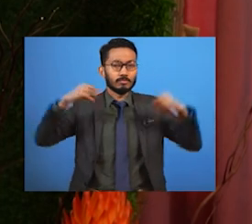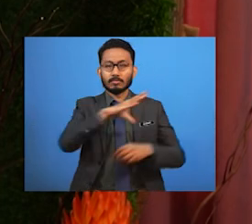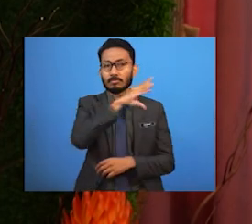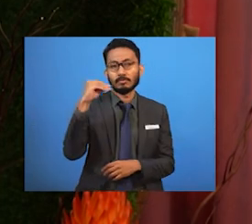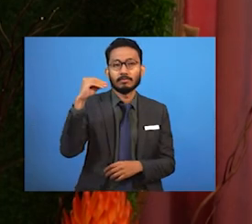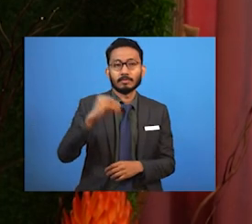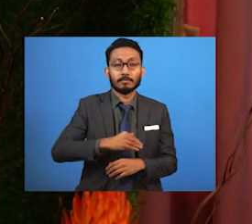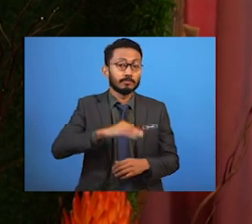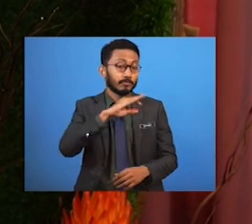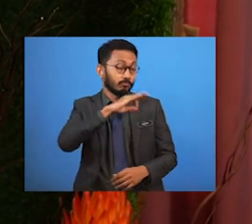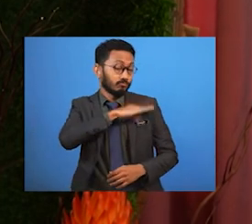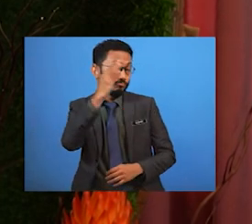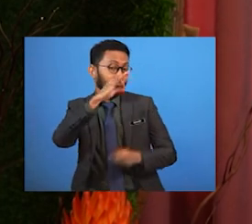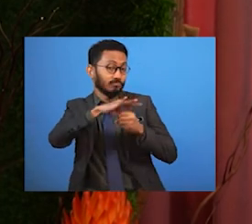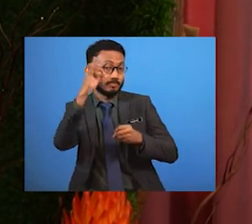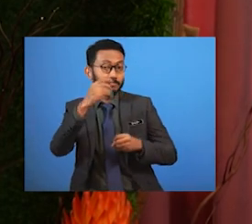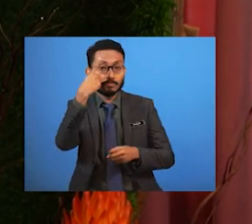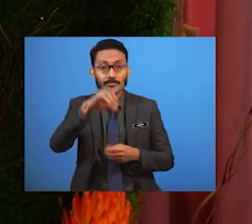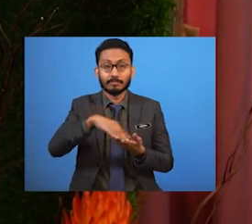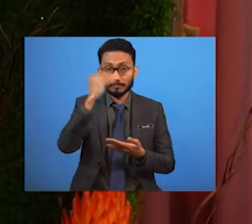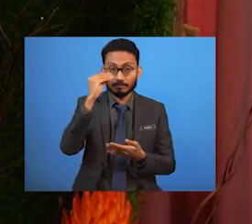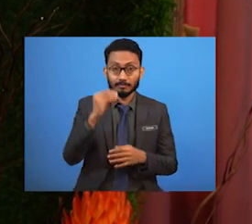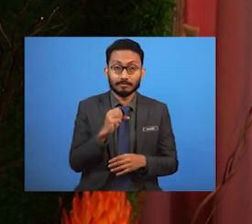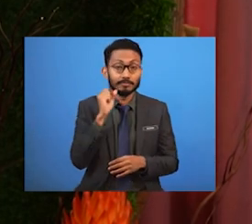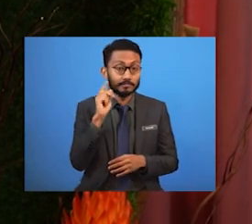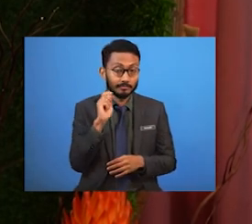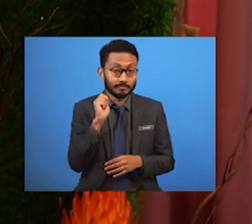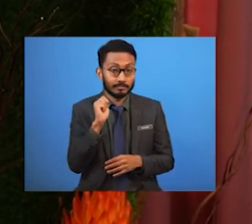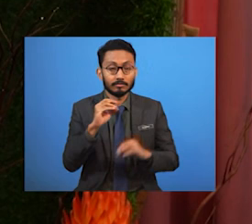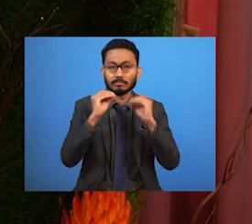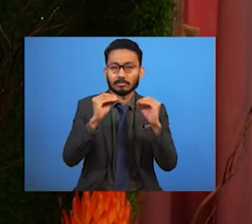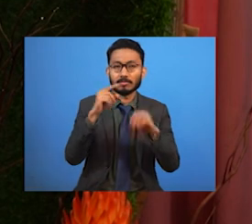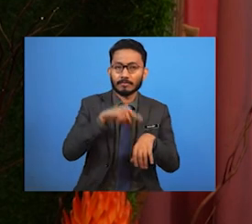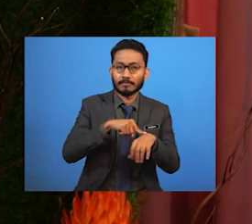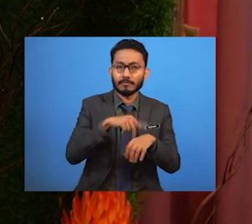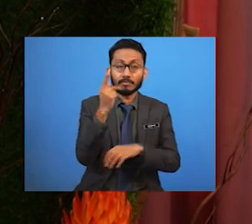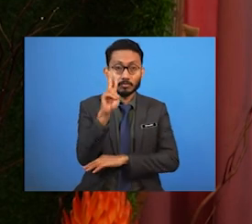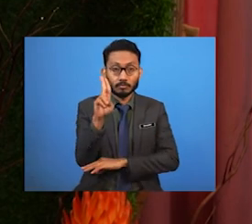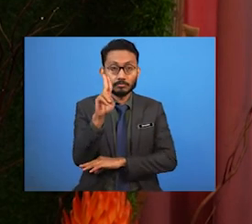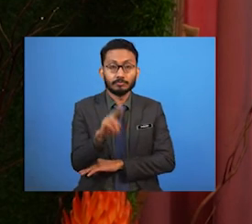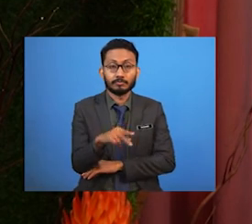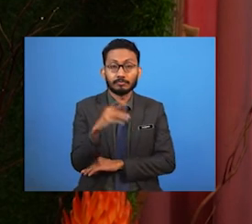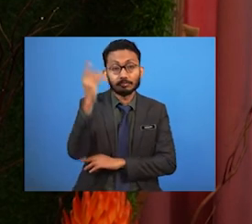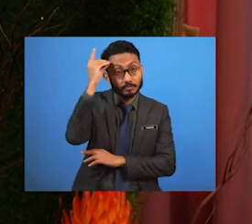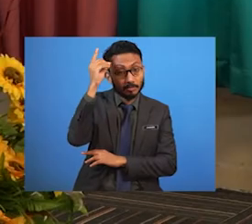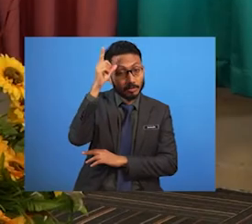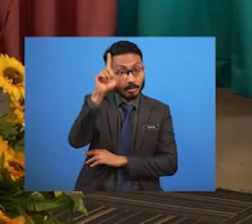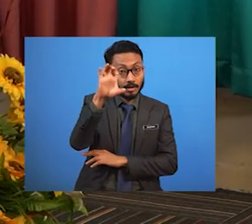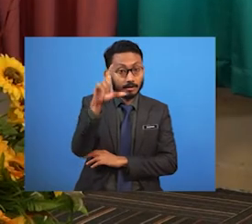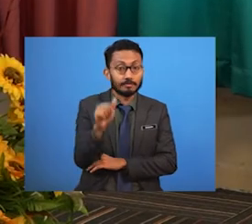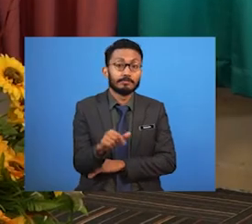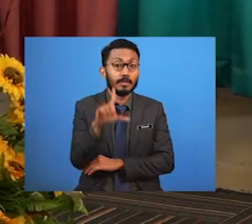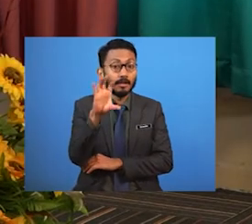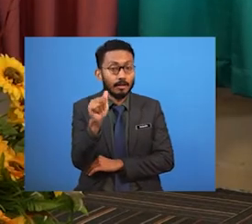Saya Cikgu Nur Syahidah, cikgu mengajar di Kolej Vokasional Datuk Lela Maharaja Rembau Negeri Sembilan.